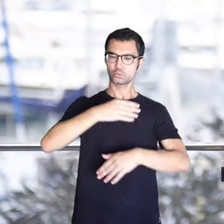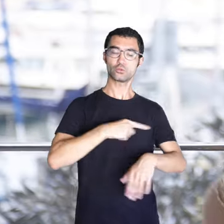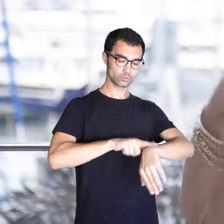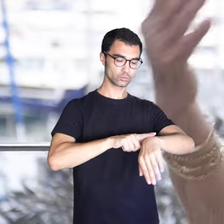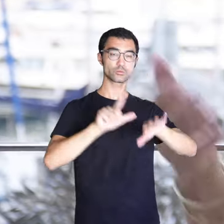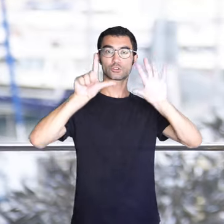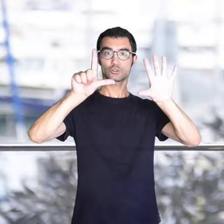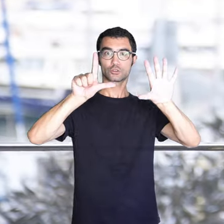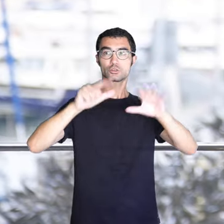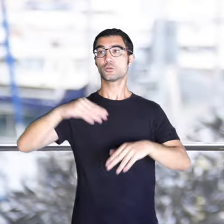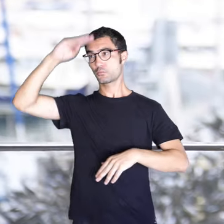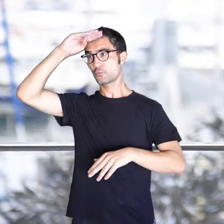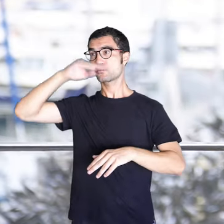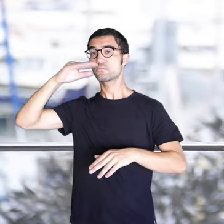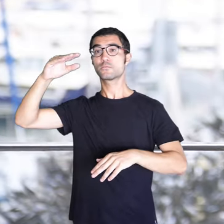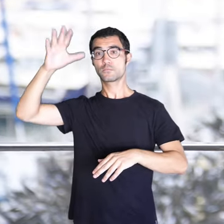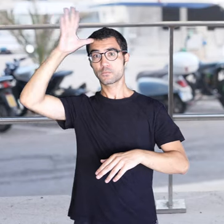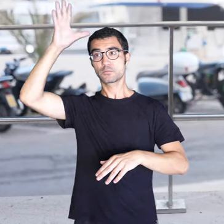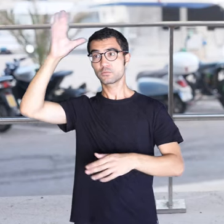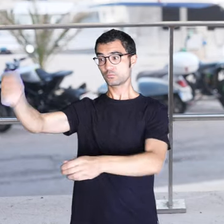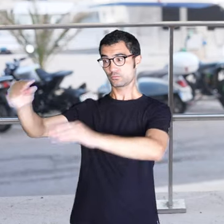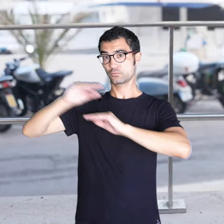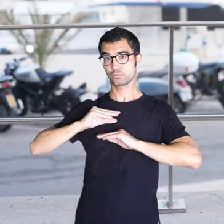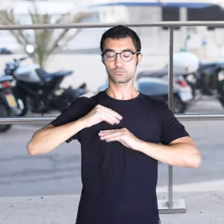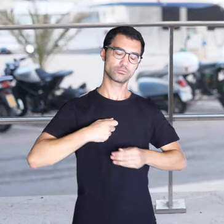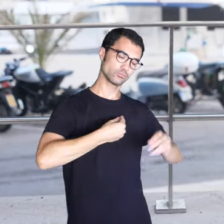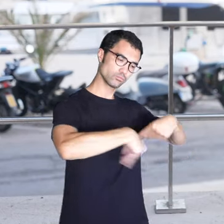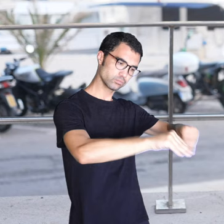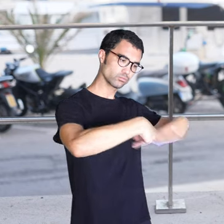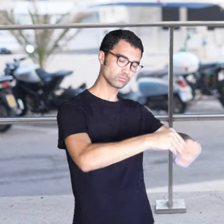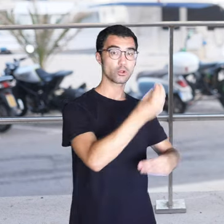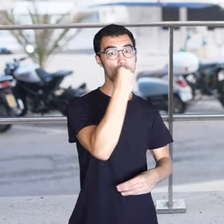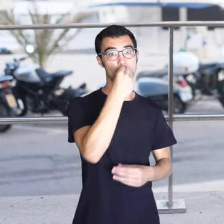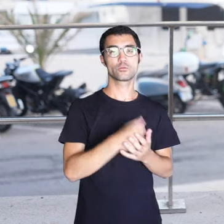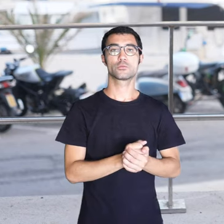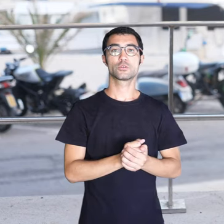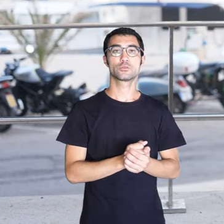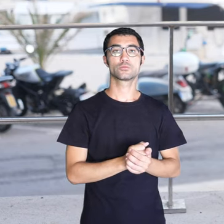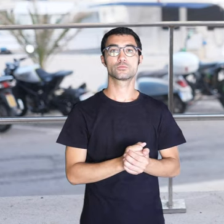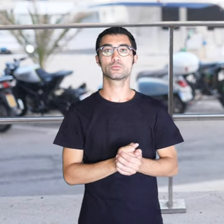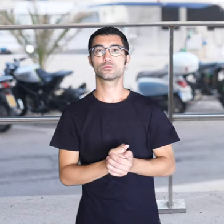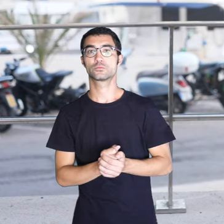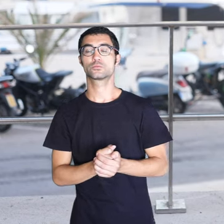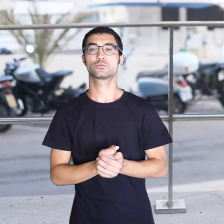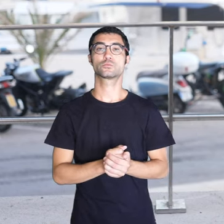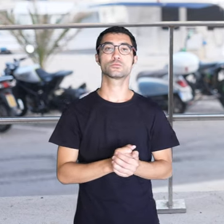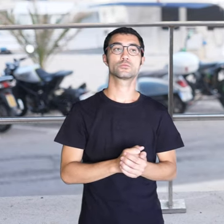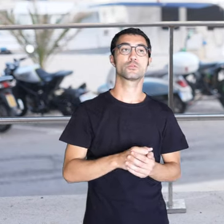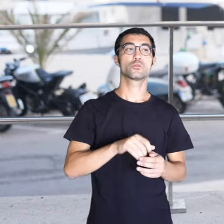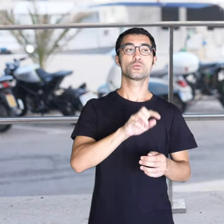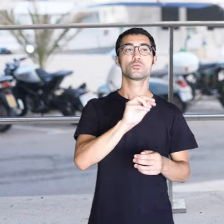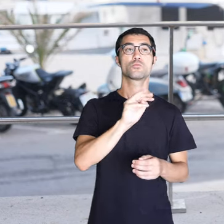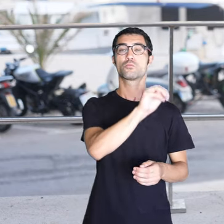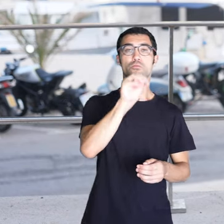mon pare i qualque cosa més per poder guanyar alguna cosa més. De dilluns a dissabte, i el diumenges. I me'n